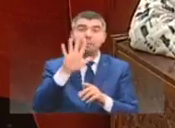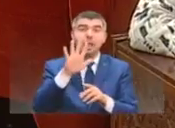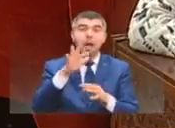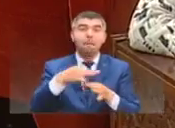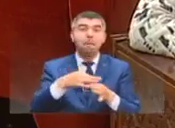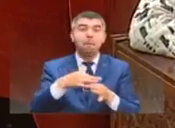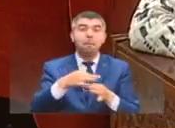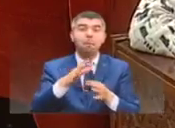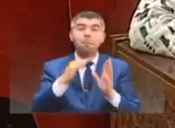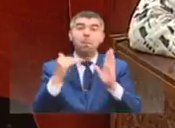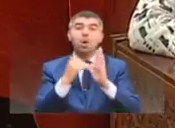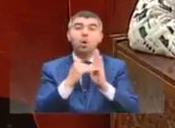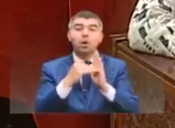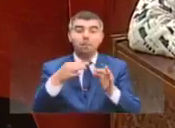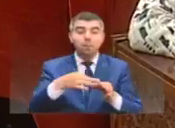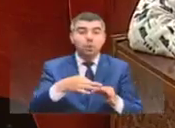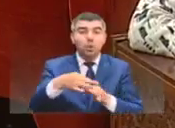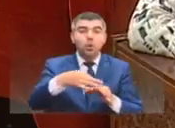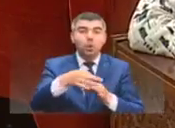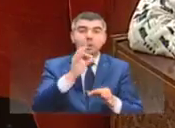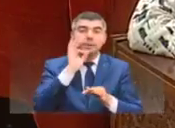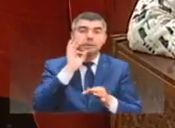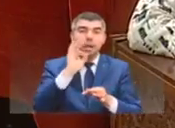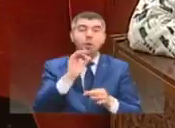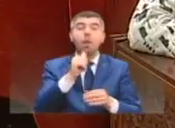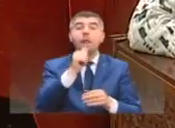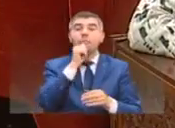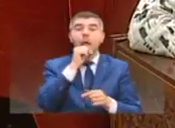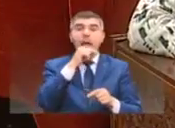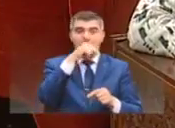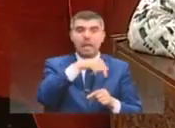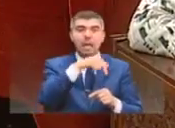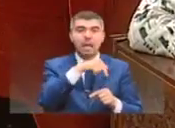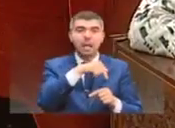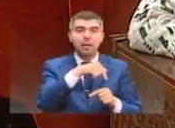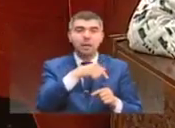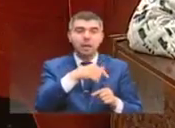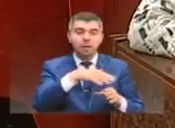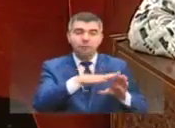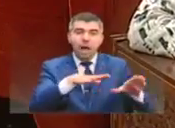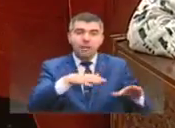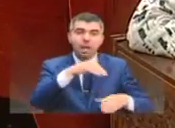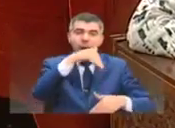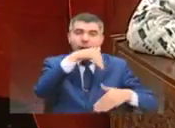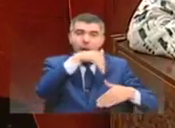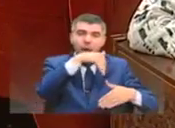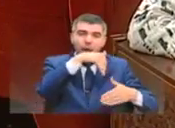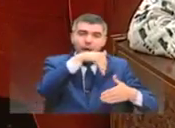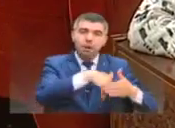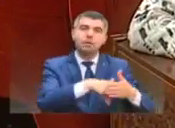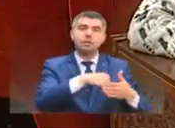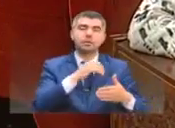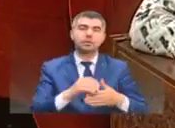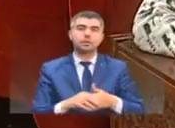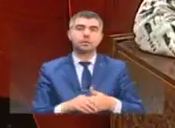سنويا، وكاين فرشاة النبش اللي كتزود أو كتغدى عن طريق طلقات من سد المنصور الذهبي. للأسف كنا